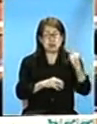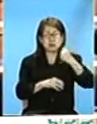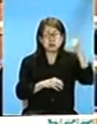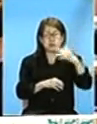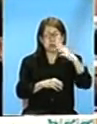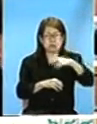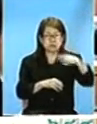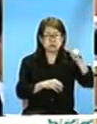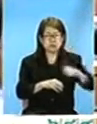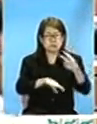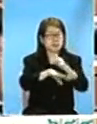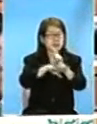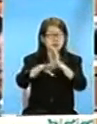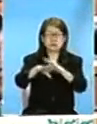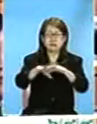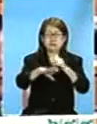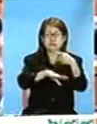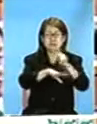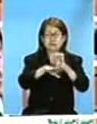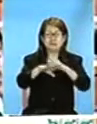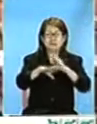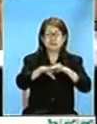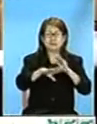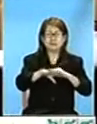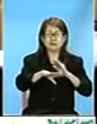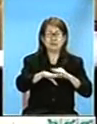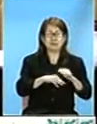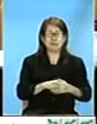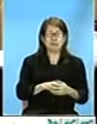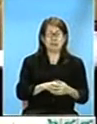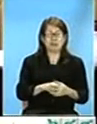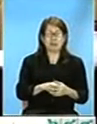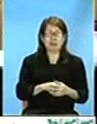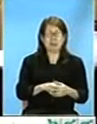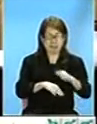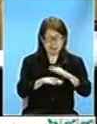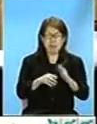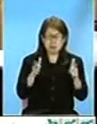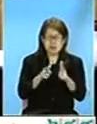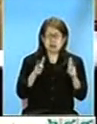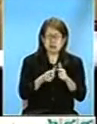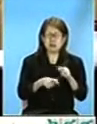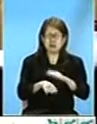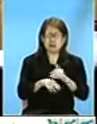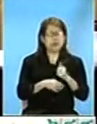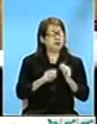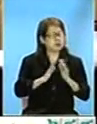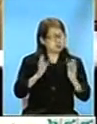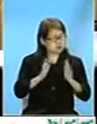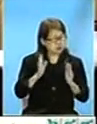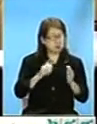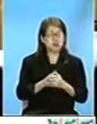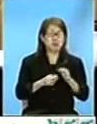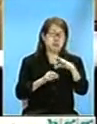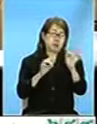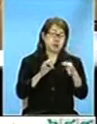อันนี้เป็นหลักการที่ผมอยากจะเรียนย้ำ ท่านฮะก็ถ้ากระชับได้ก็จะดีนะฮะ ขอบคุณท่านประธาน ผมเยอะฮ